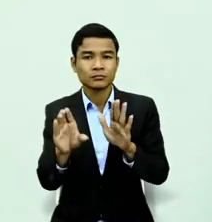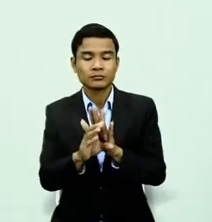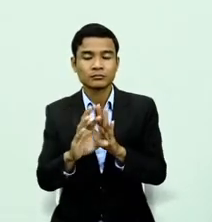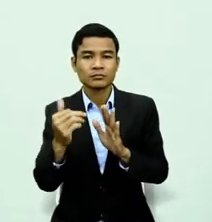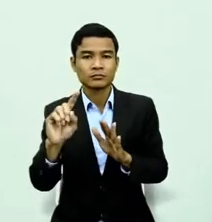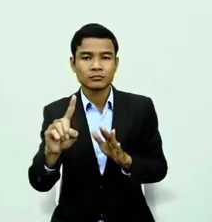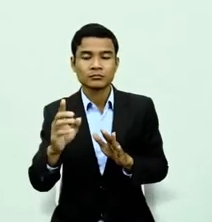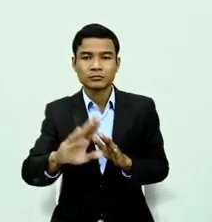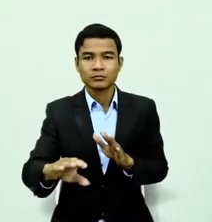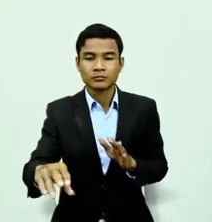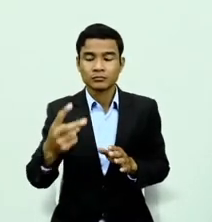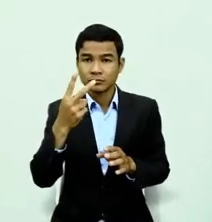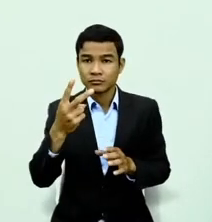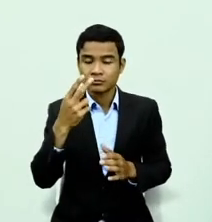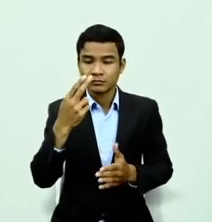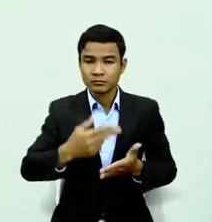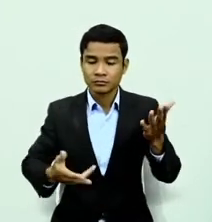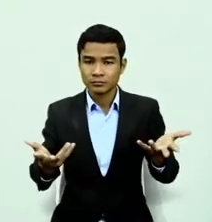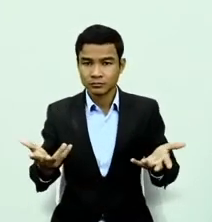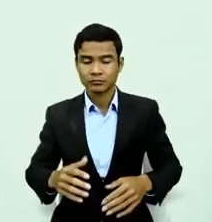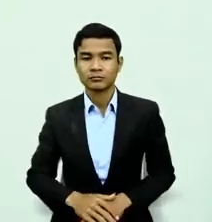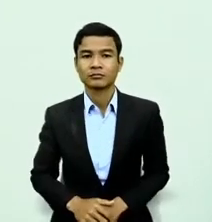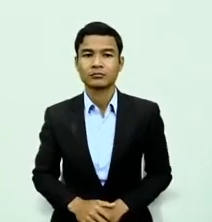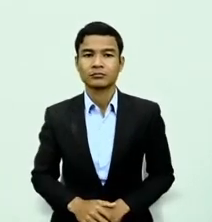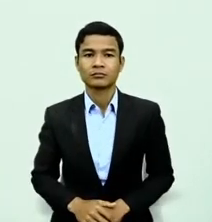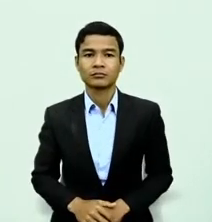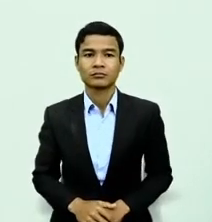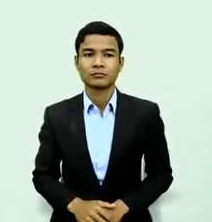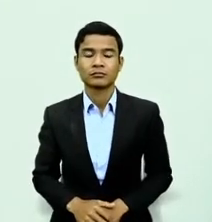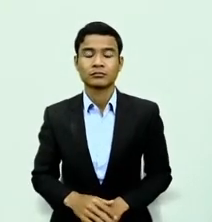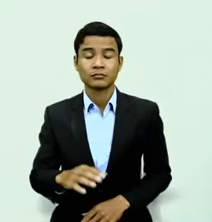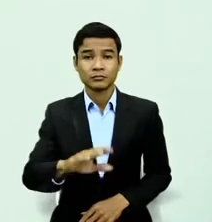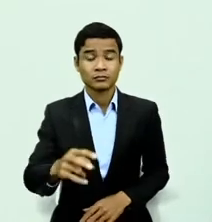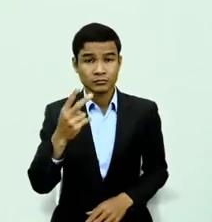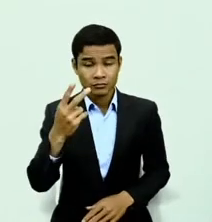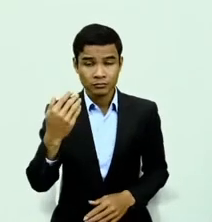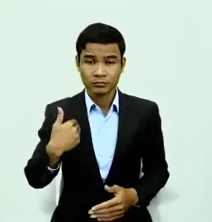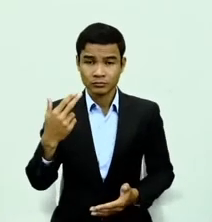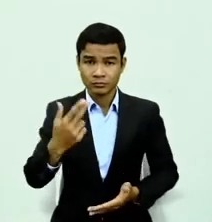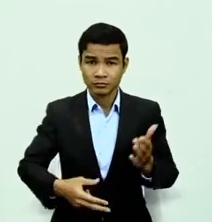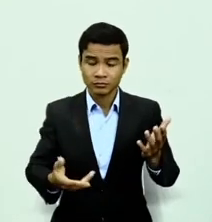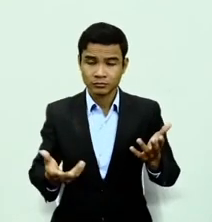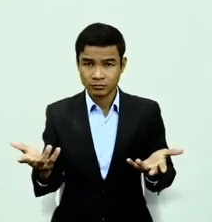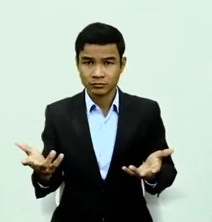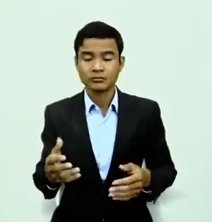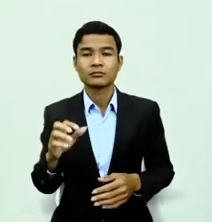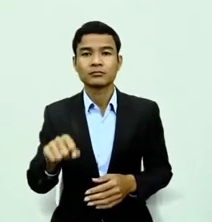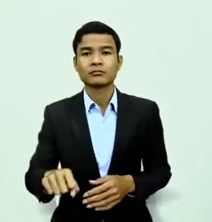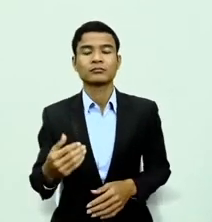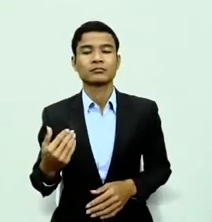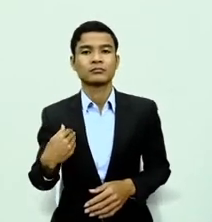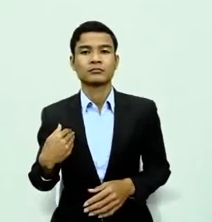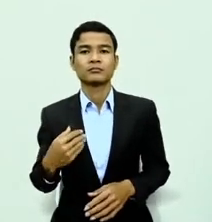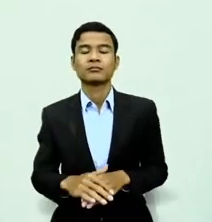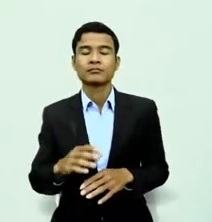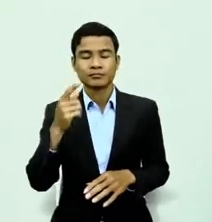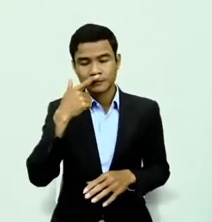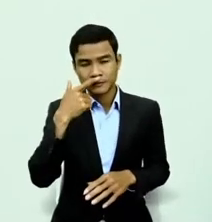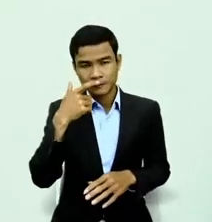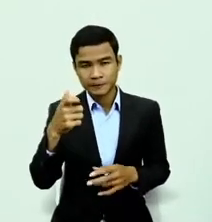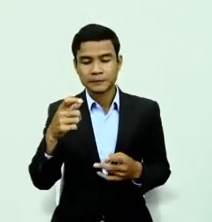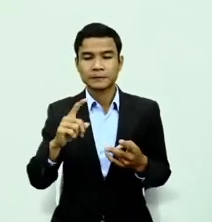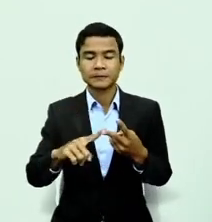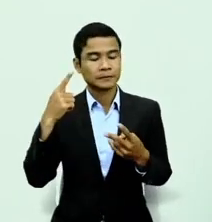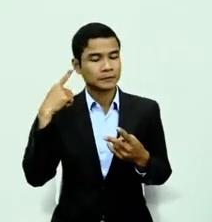con khơi như vậy đó con. Chà con khơi miên là vậy đá ạ. Chà miên khơi ở bọc miên